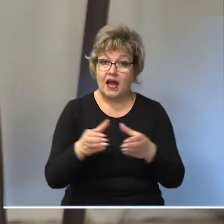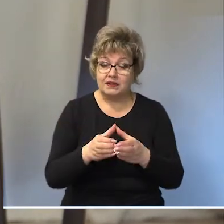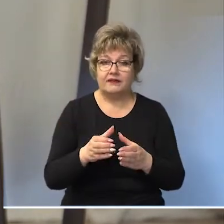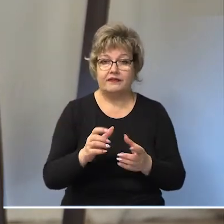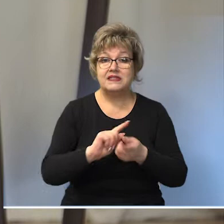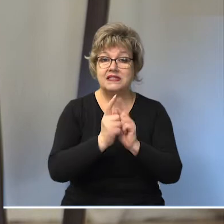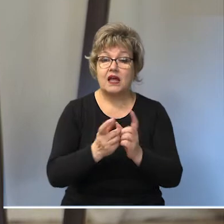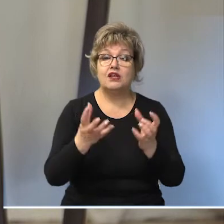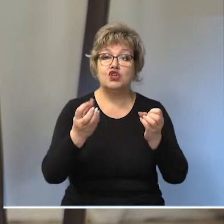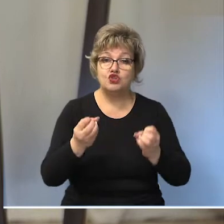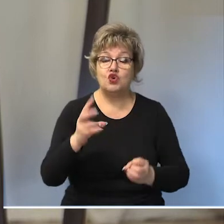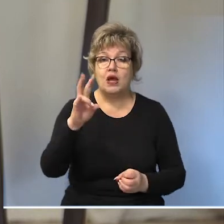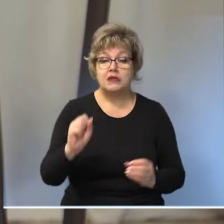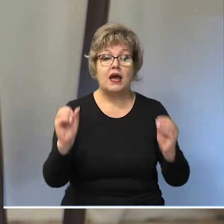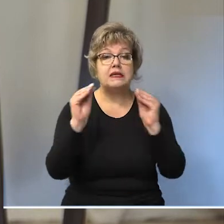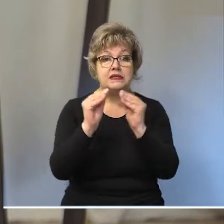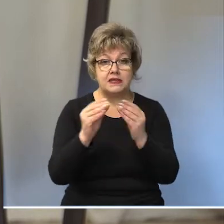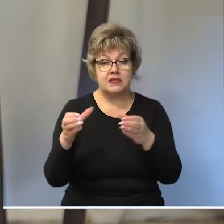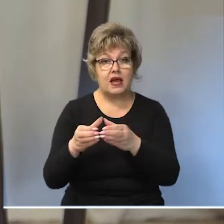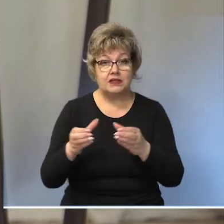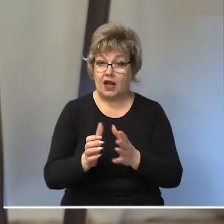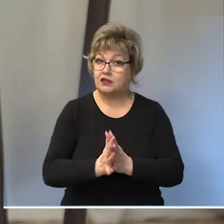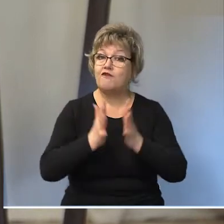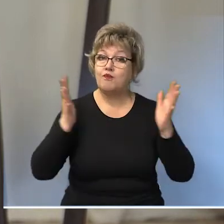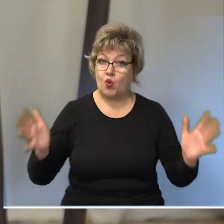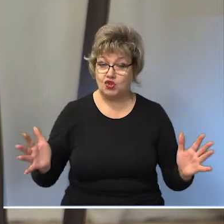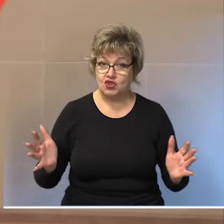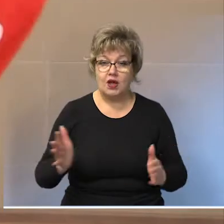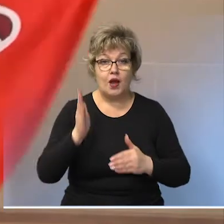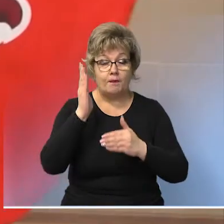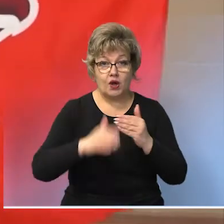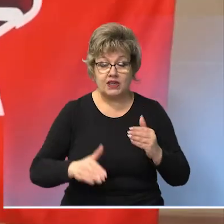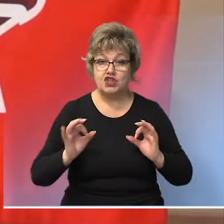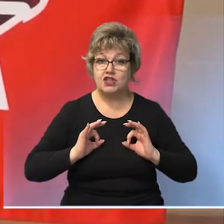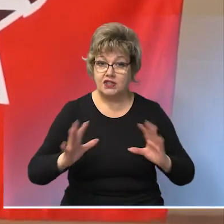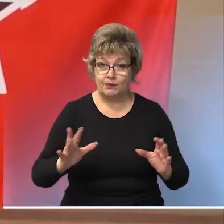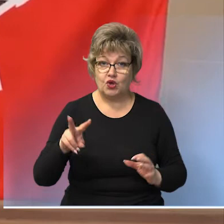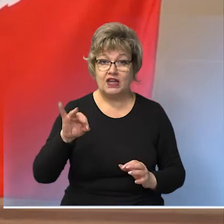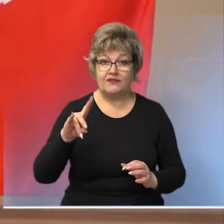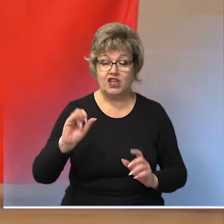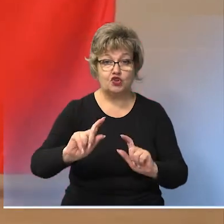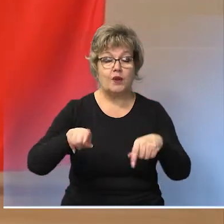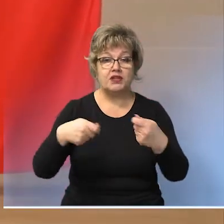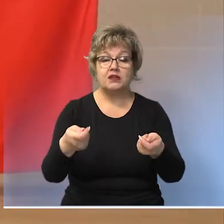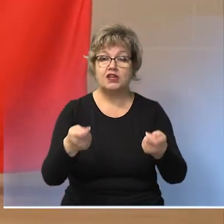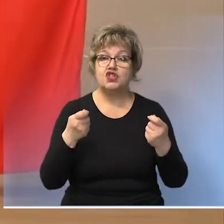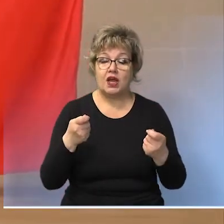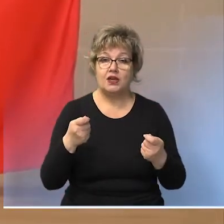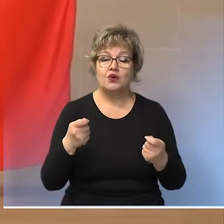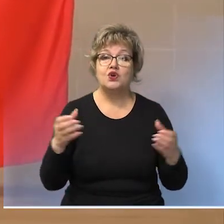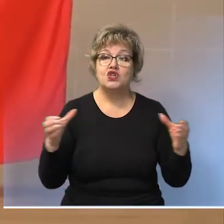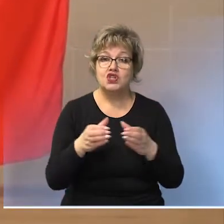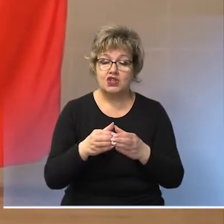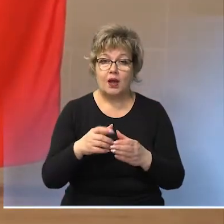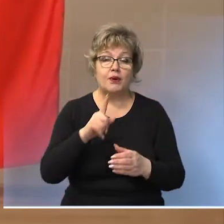стало еще на 10 отрядов больше. По окончании церемонии Сергей Литвиненко передал начальнику